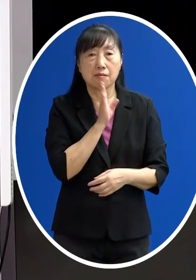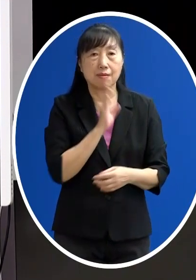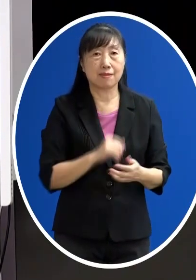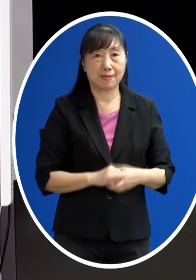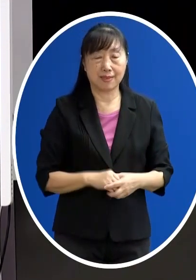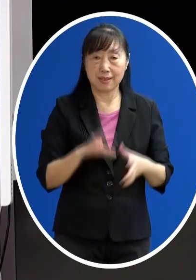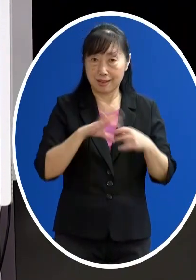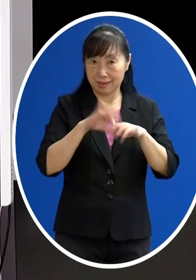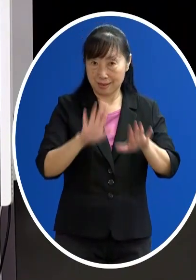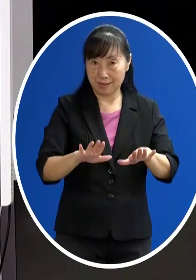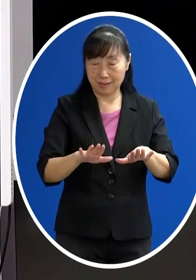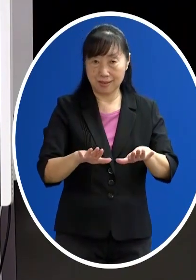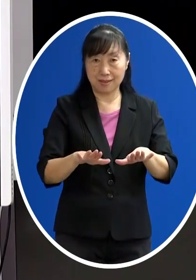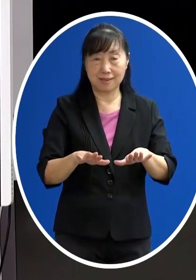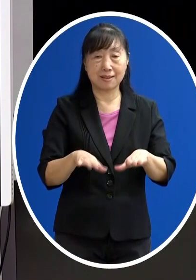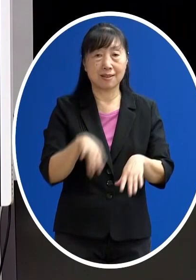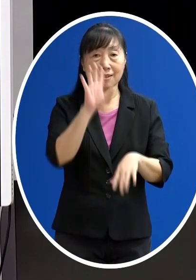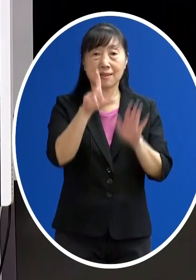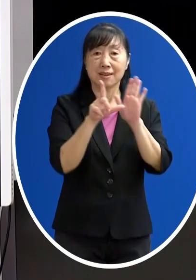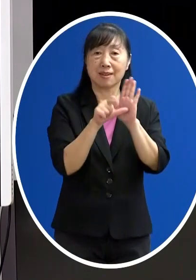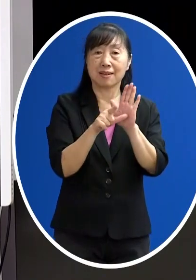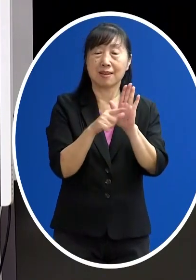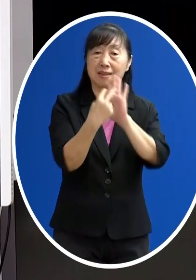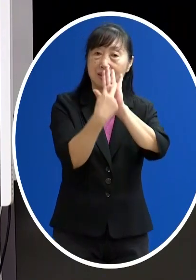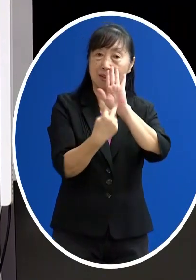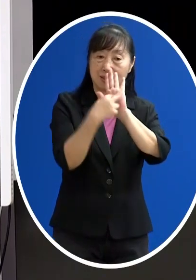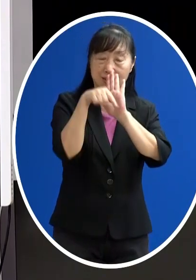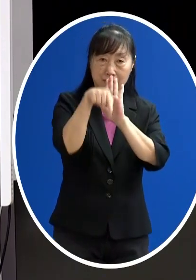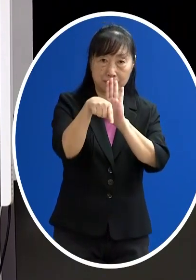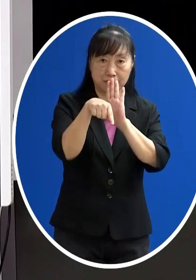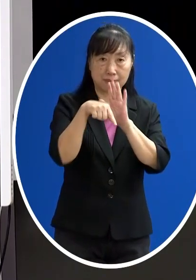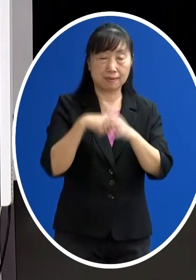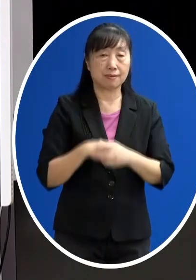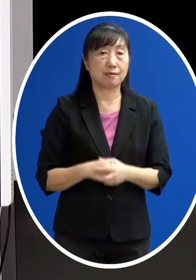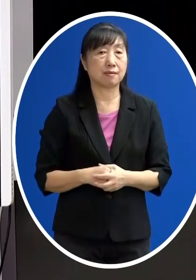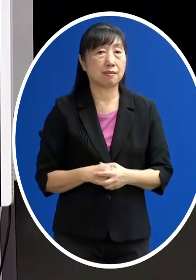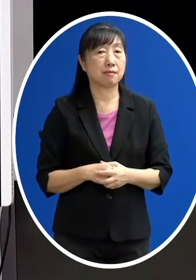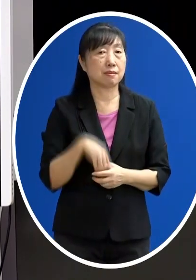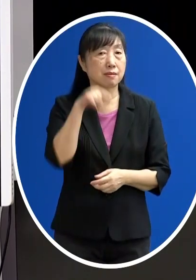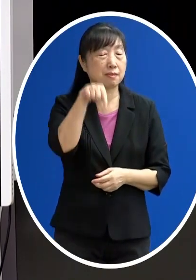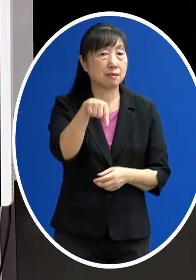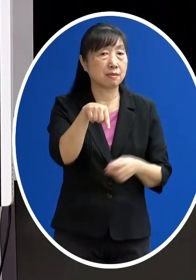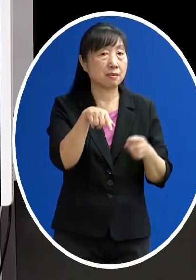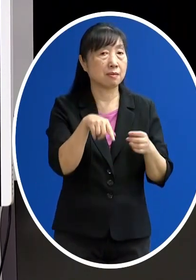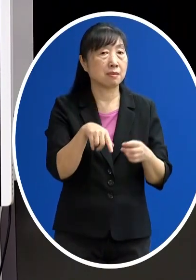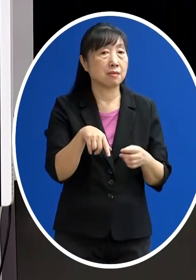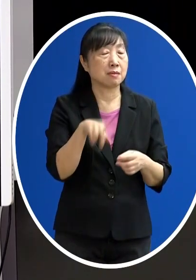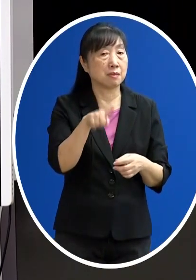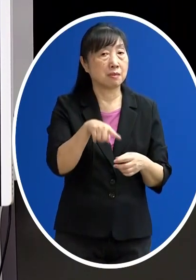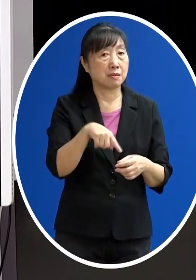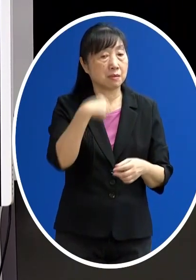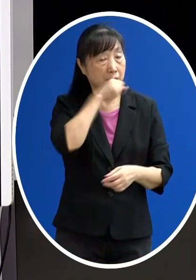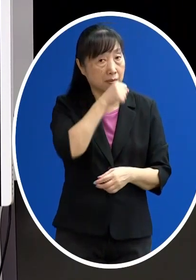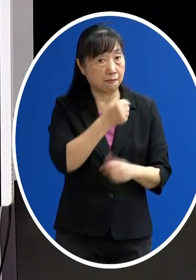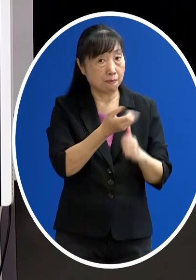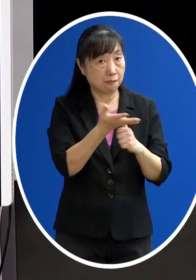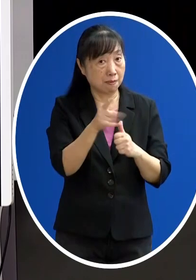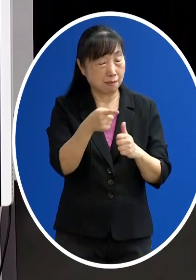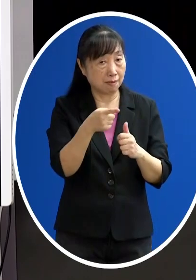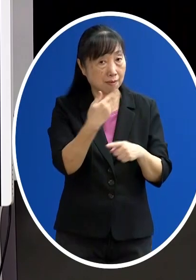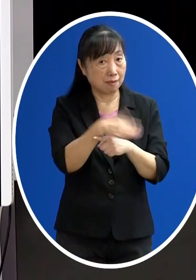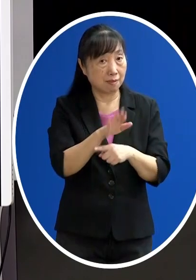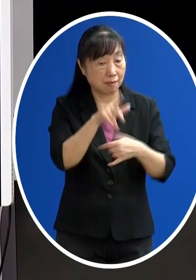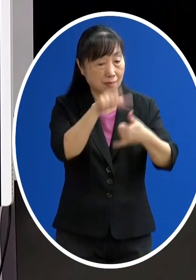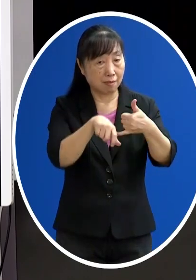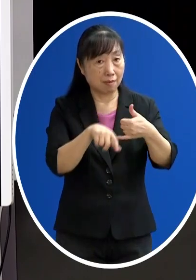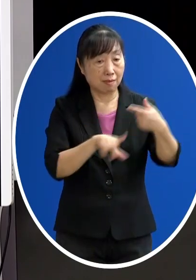天利用一点时间跟大家报告分析一下，我们在这一波的本土死亡个案，以及我们